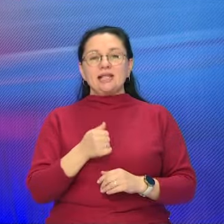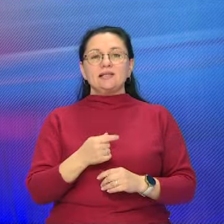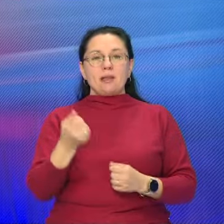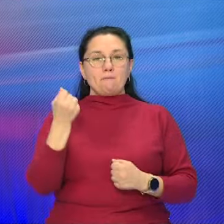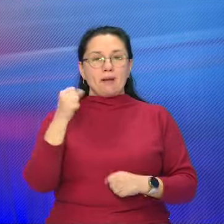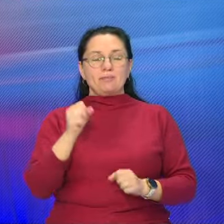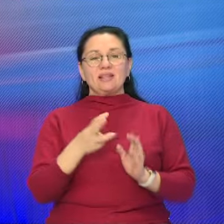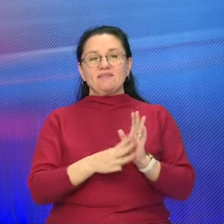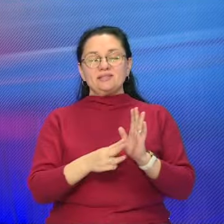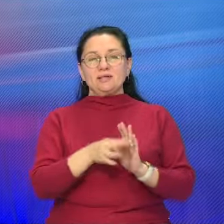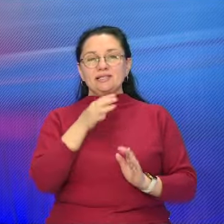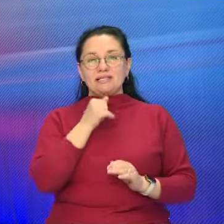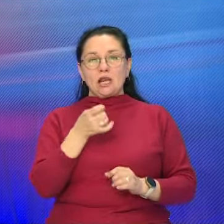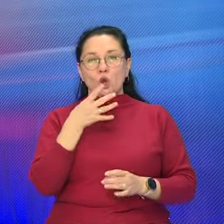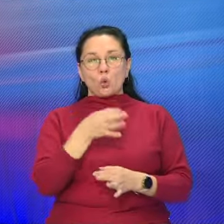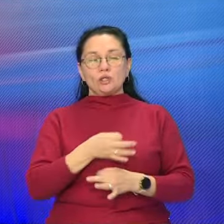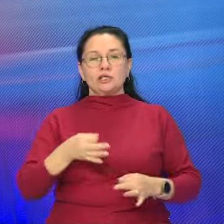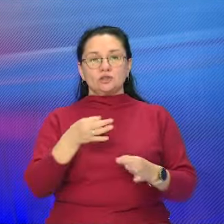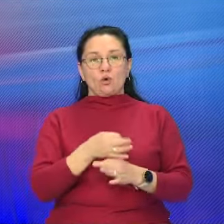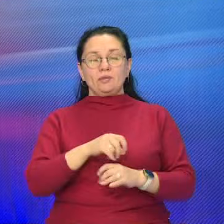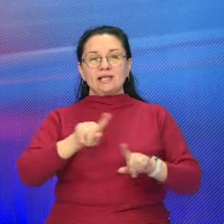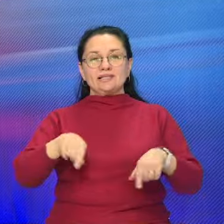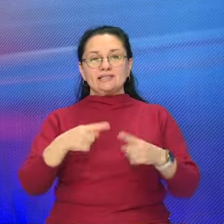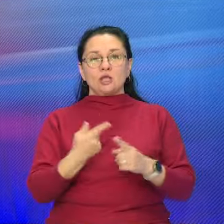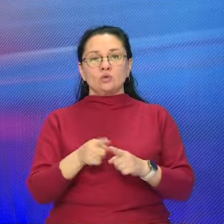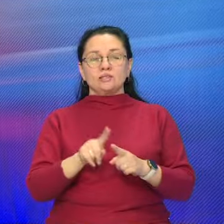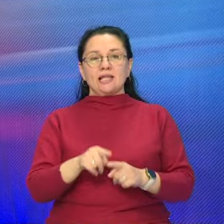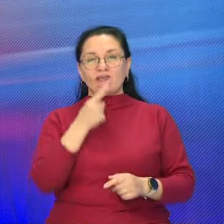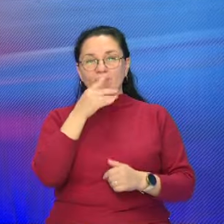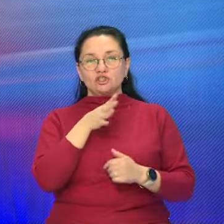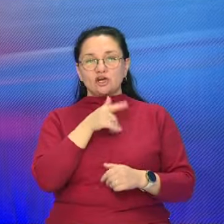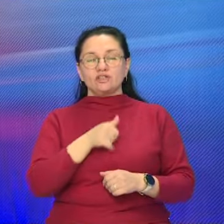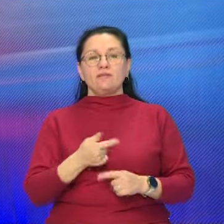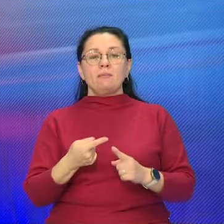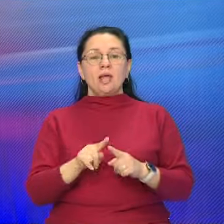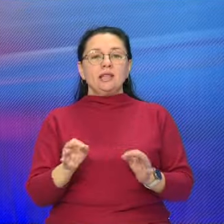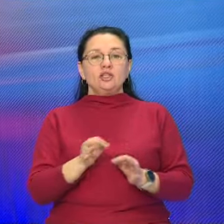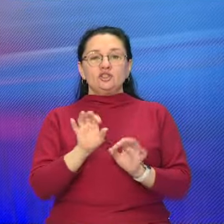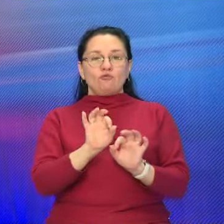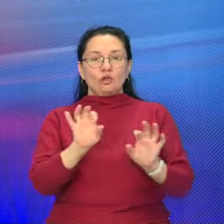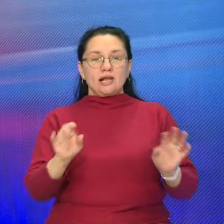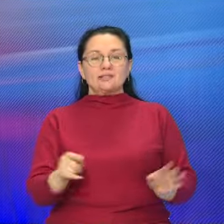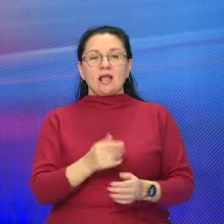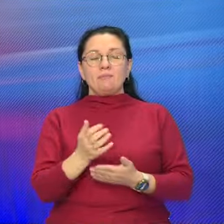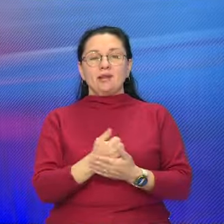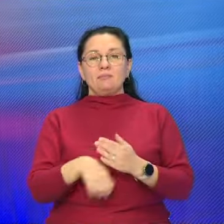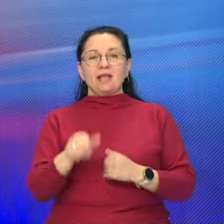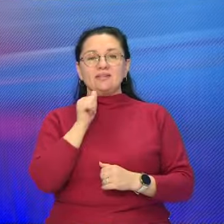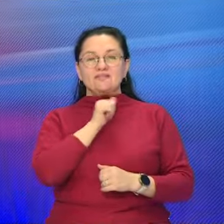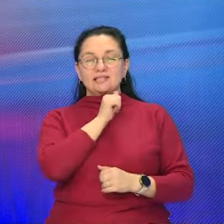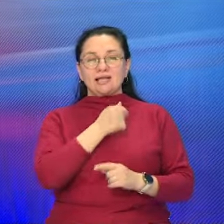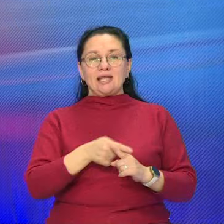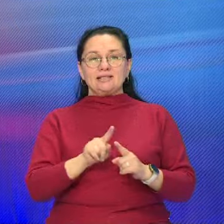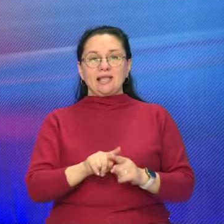и 80-годия Гродинской области. Створение якой работы почне в ближайший час майстер покуль не огучвая, трымая дею в секрете.